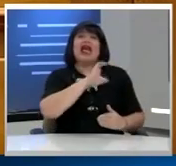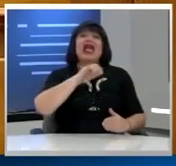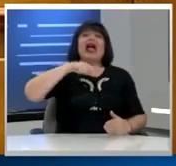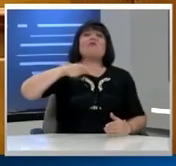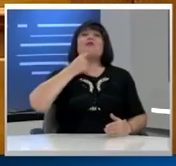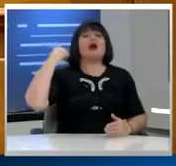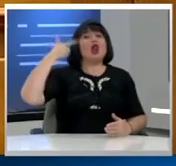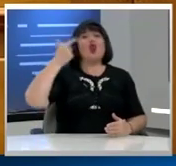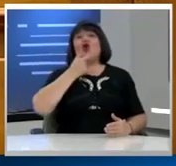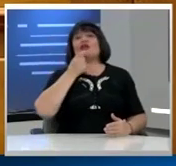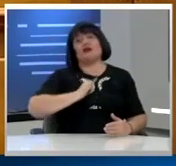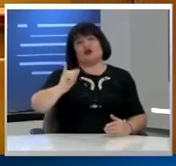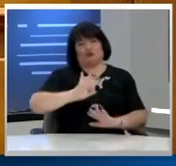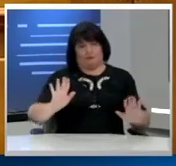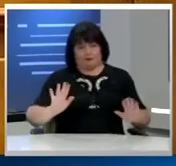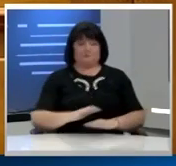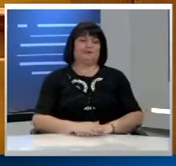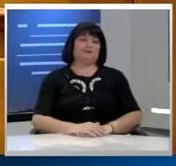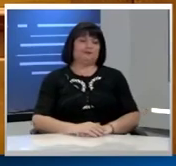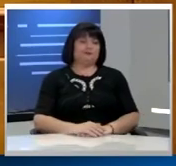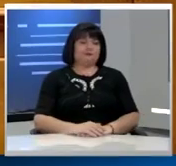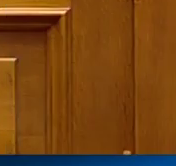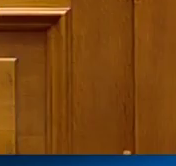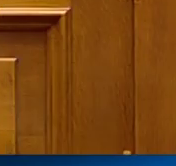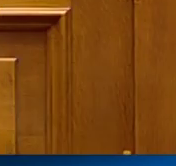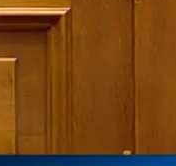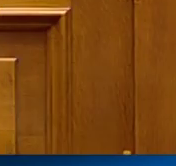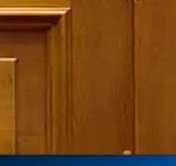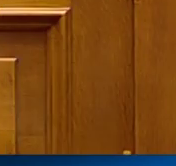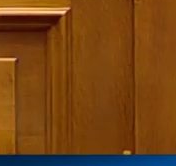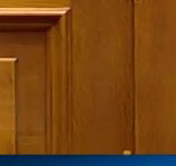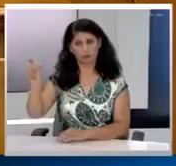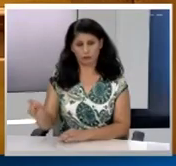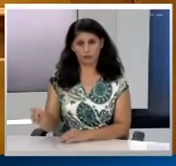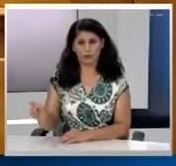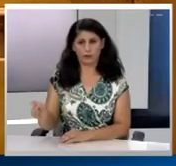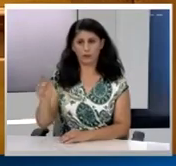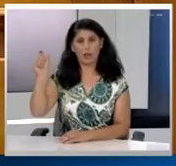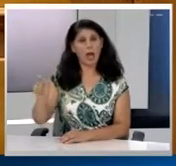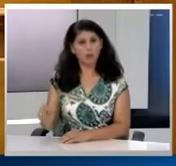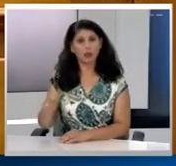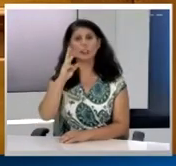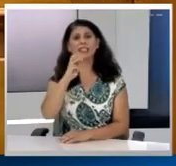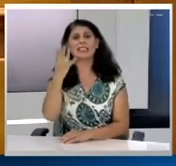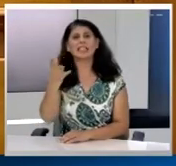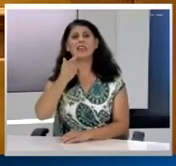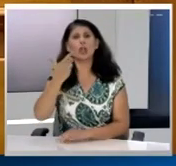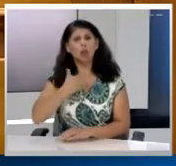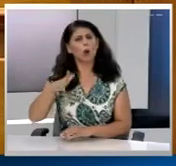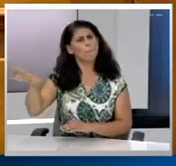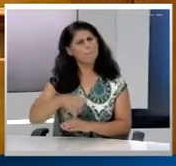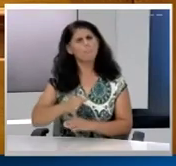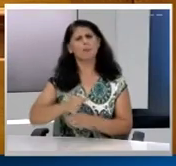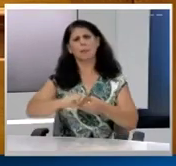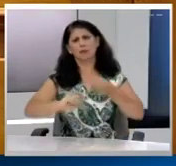Λονδίνου, εξ αποστάσεως. Και πήρε ο άνθρωπος ένα πτυχίο στο Ανοιχτό Πανεπιστήμιο στα 34 του χρόνια.